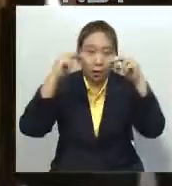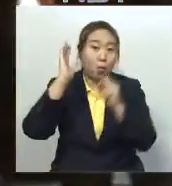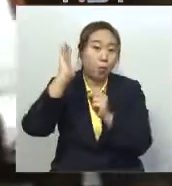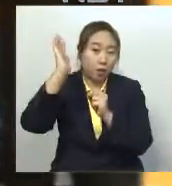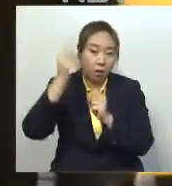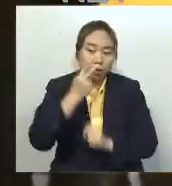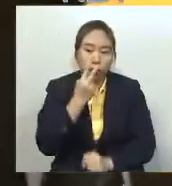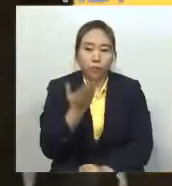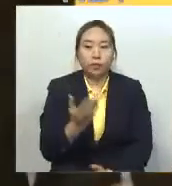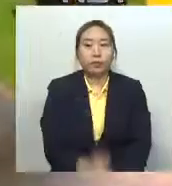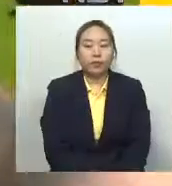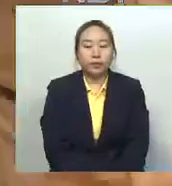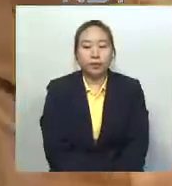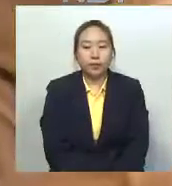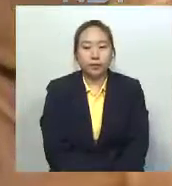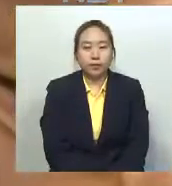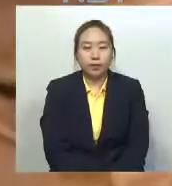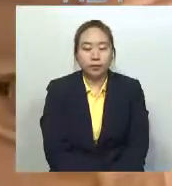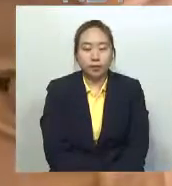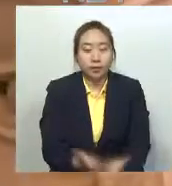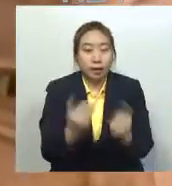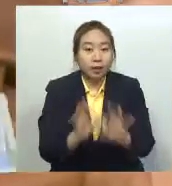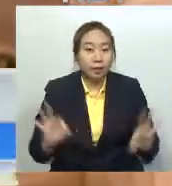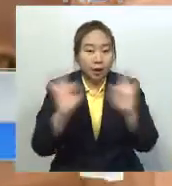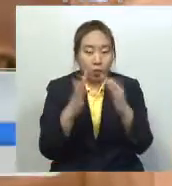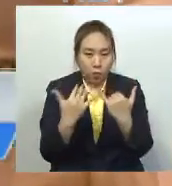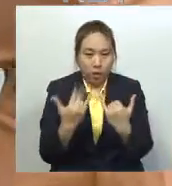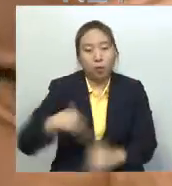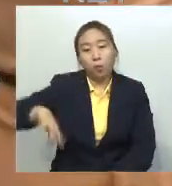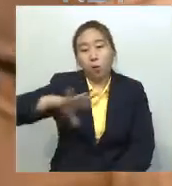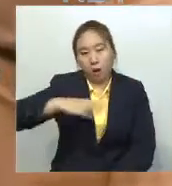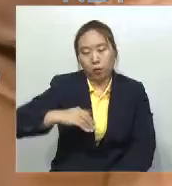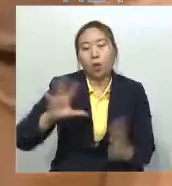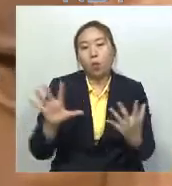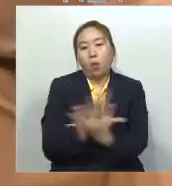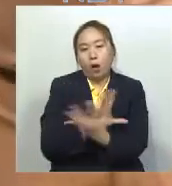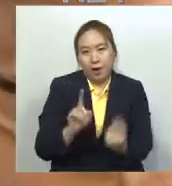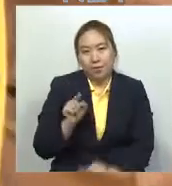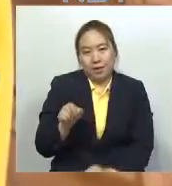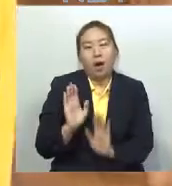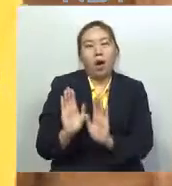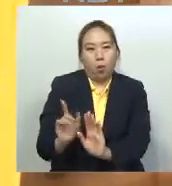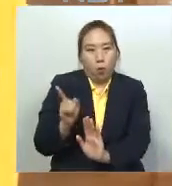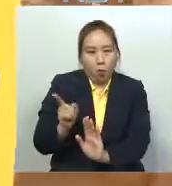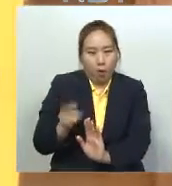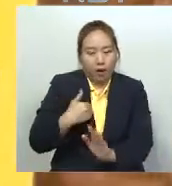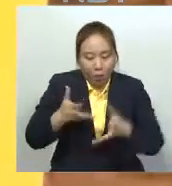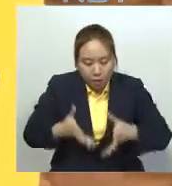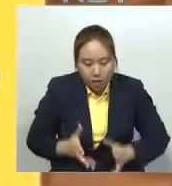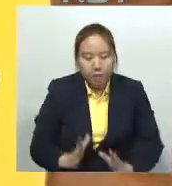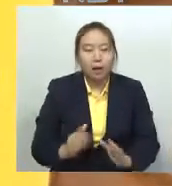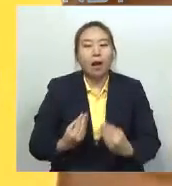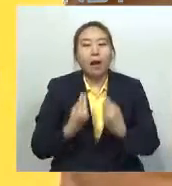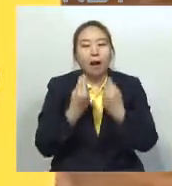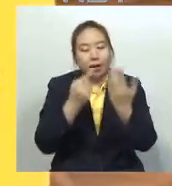กรัฐมนตรีครับ สิ่งสำคัญที่สุดในวันนี้ก็คือเราจะต้องดำรงรักษาว่าทำเหล่านี้ให้ได้คือเราเกิดมาเพื่อตอบแทนคุณ